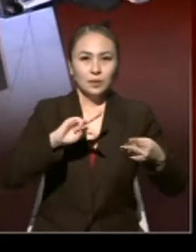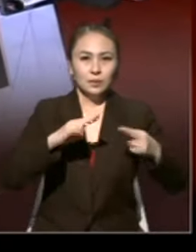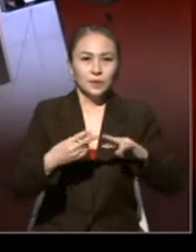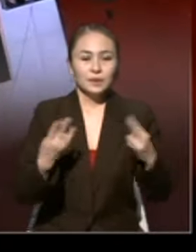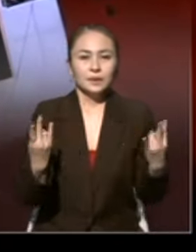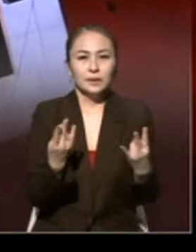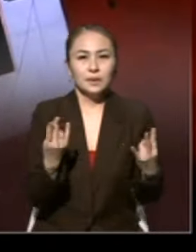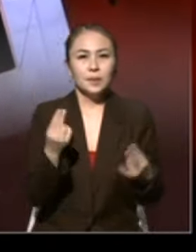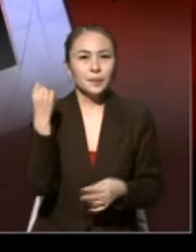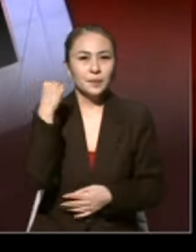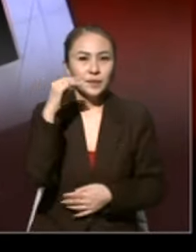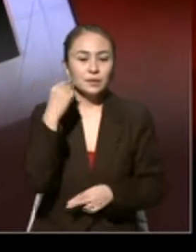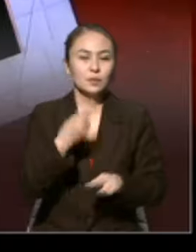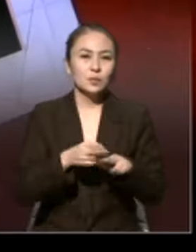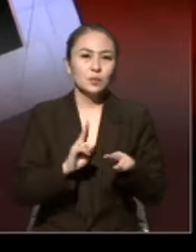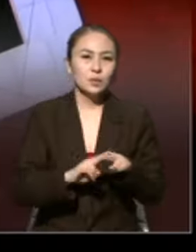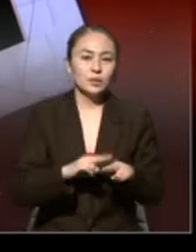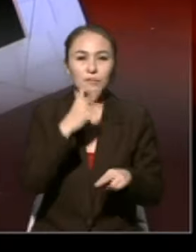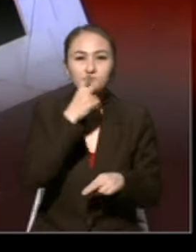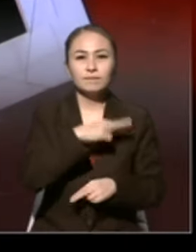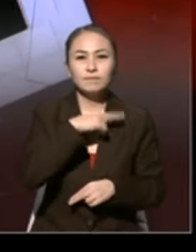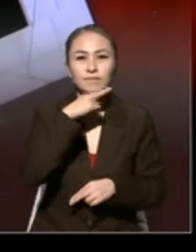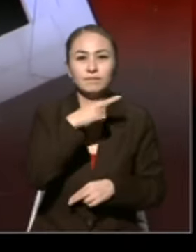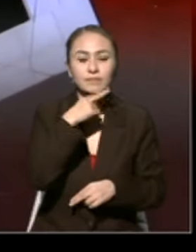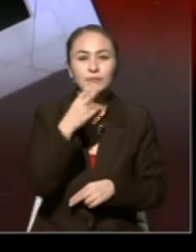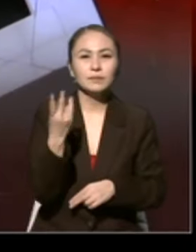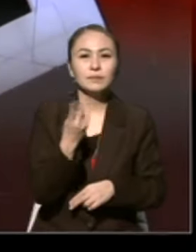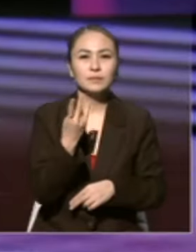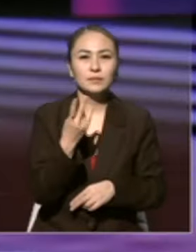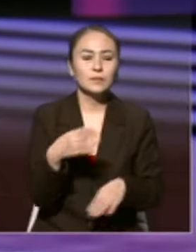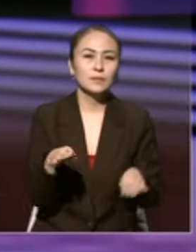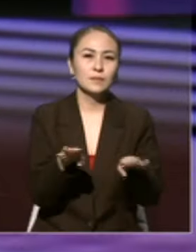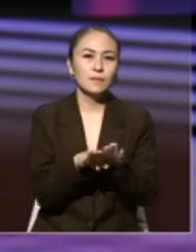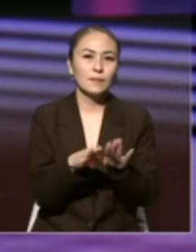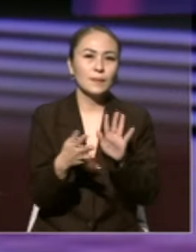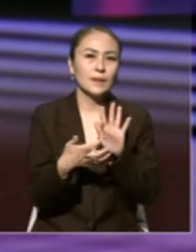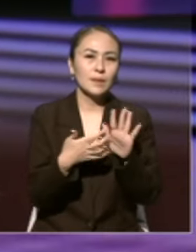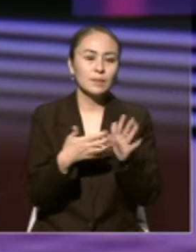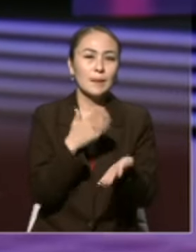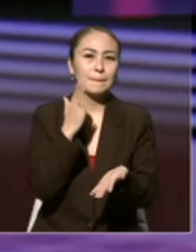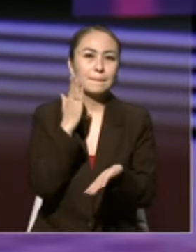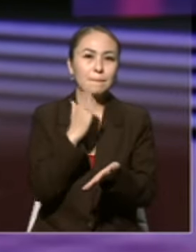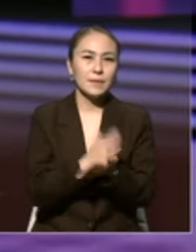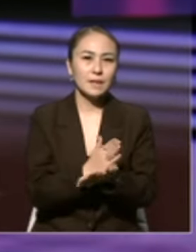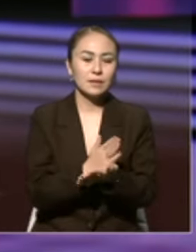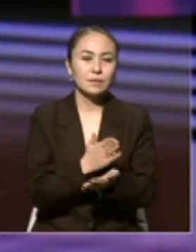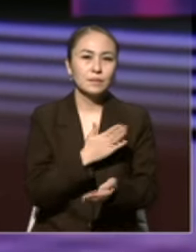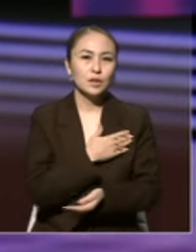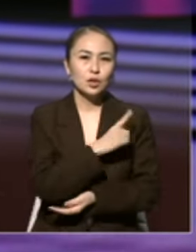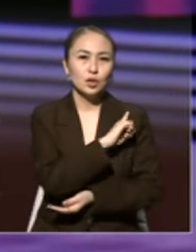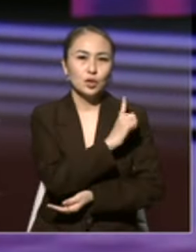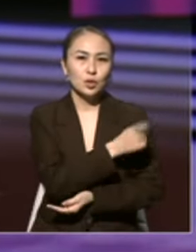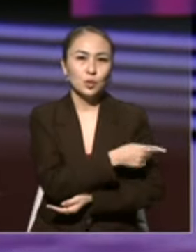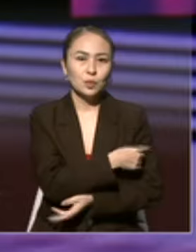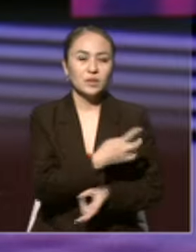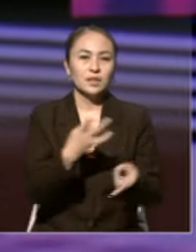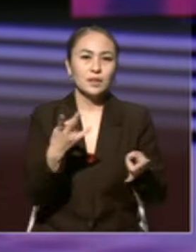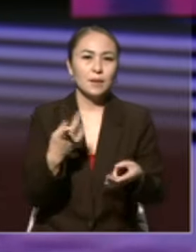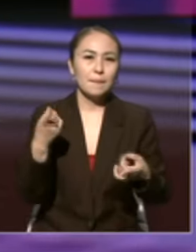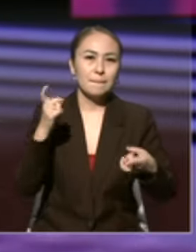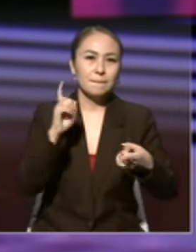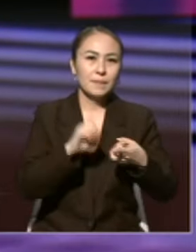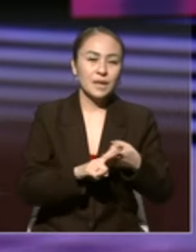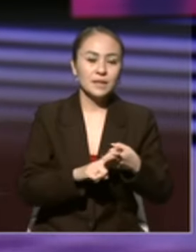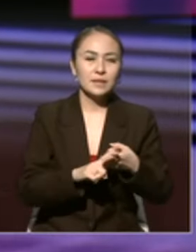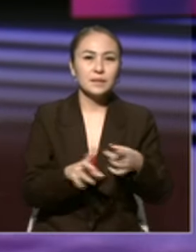Сондықтан яғни президентіміз осы нәрсеге назар аударса, демек яғни бұл жерде кемшілік бар. Бұл жерде біз күшейтуіміз керек және де осы